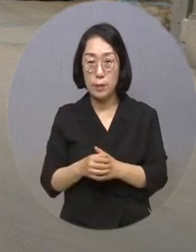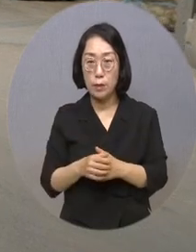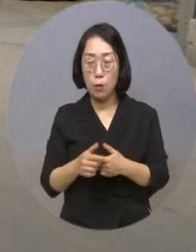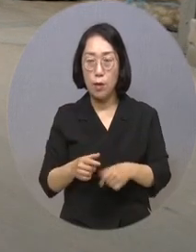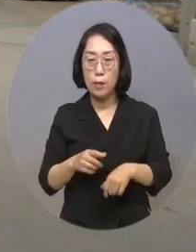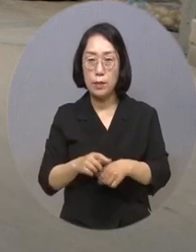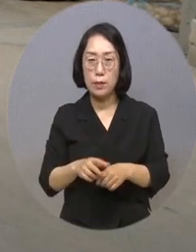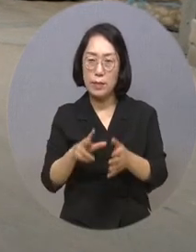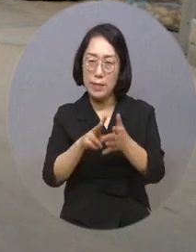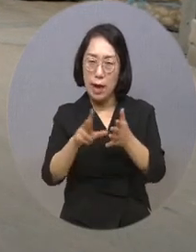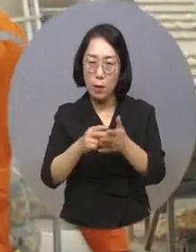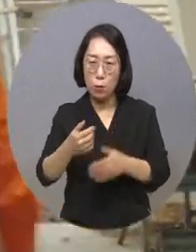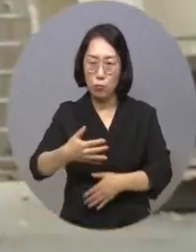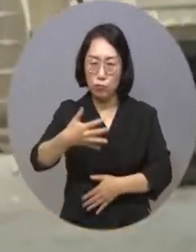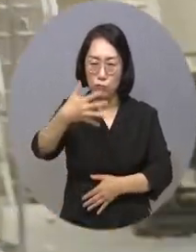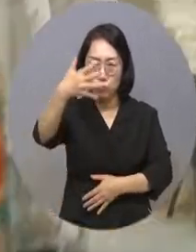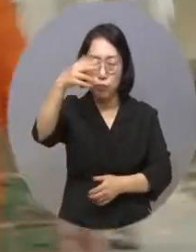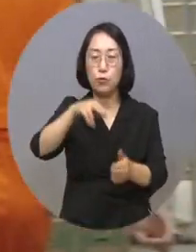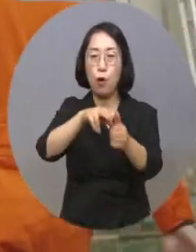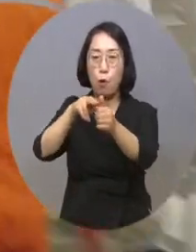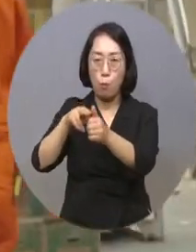있는 자료이기도 합니다.